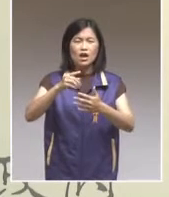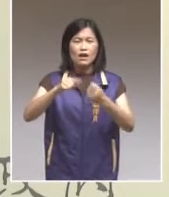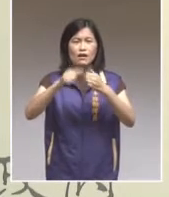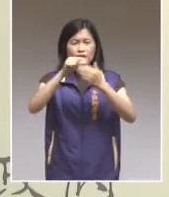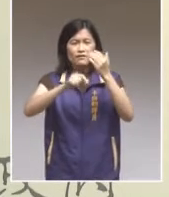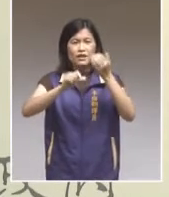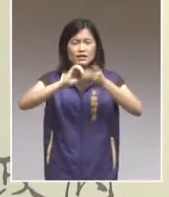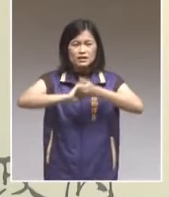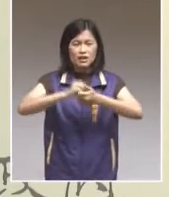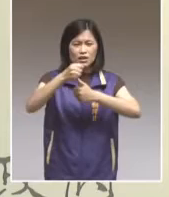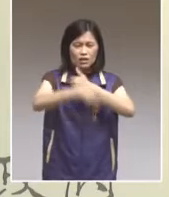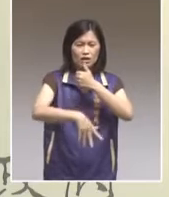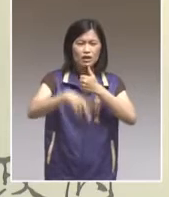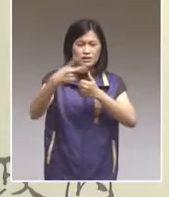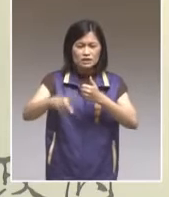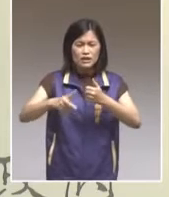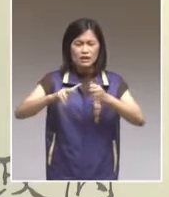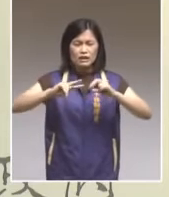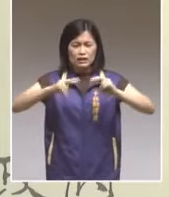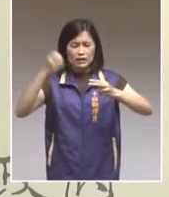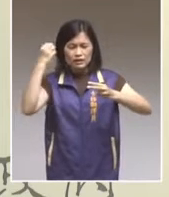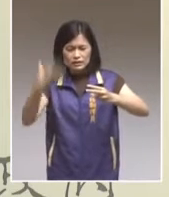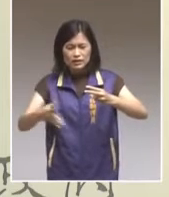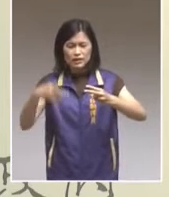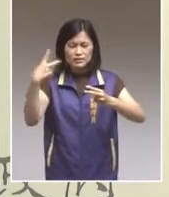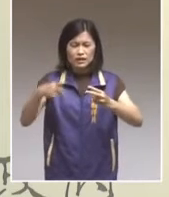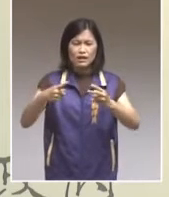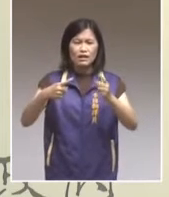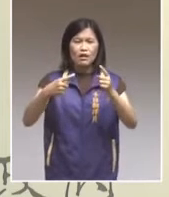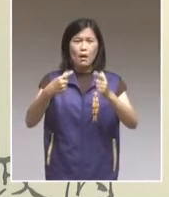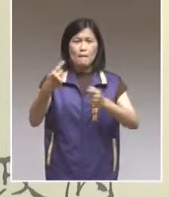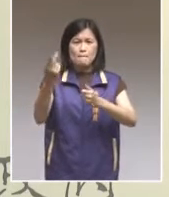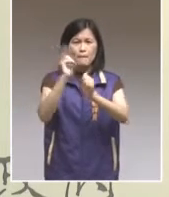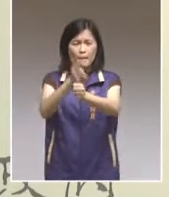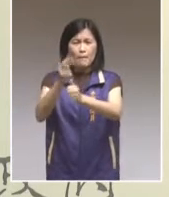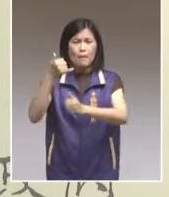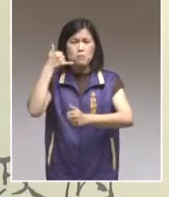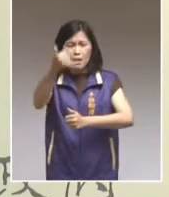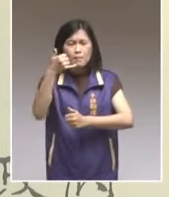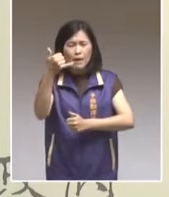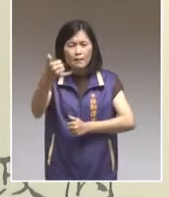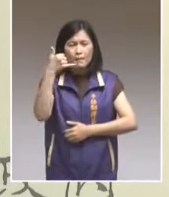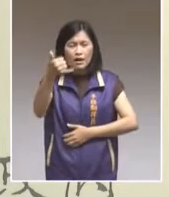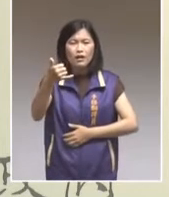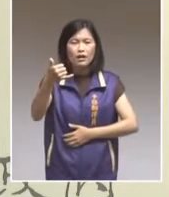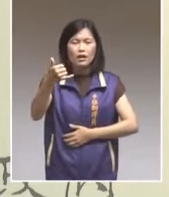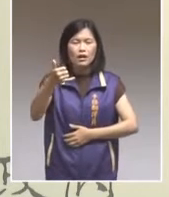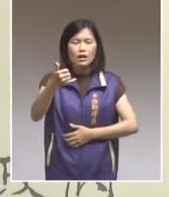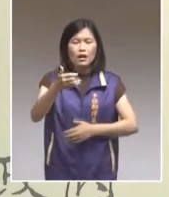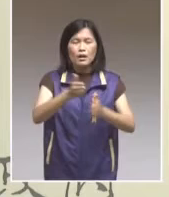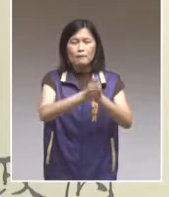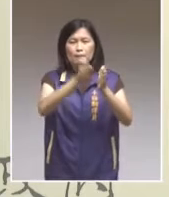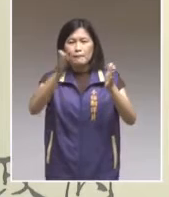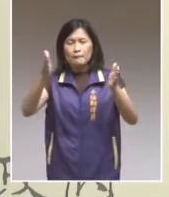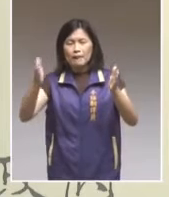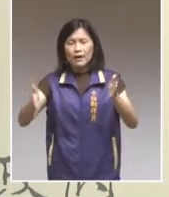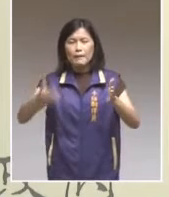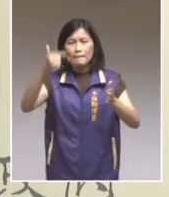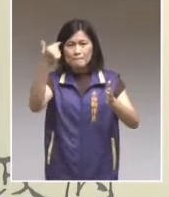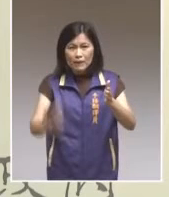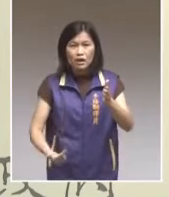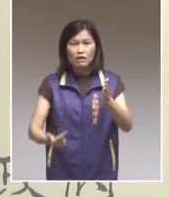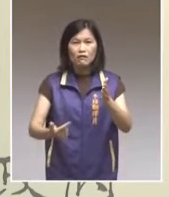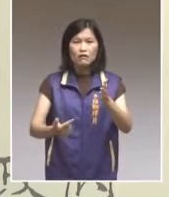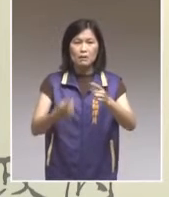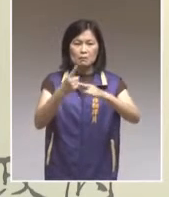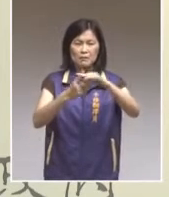更新，然后再下载，然后再有人工去联系的话，很容易这样子一来一往，落差就在半天以上。那这样子